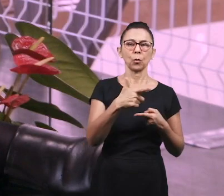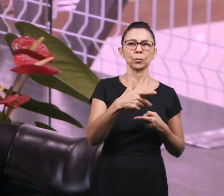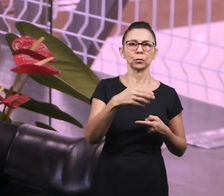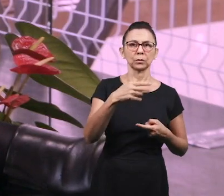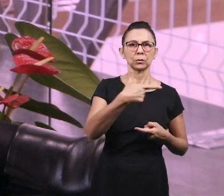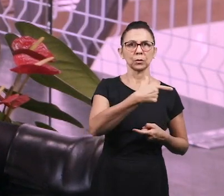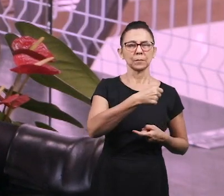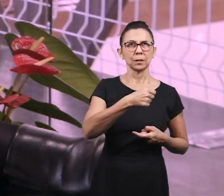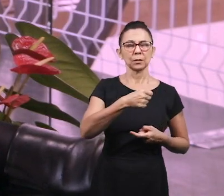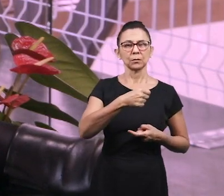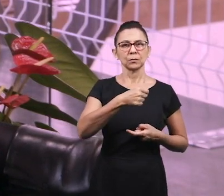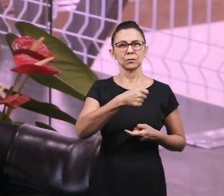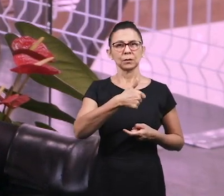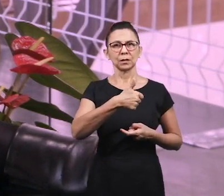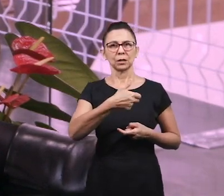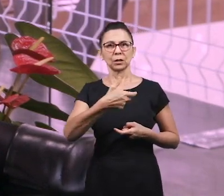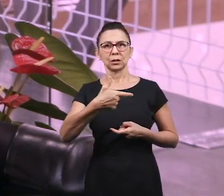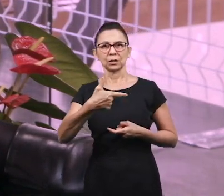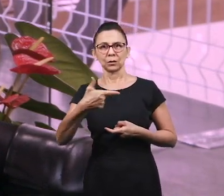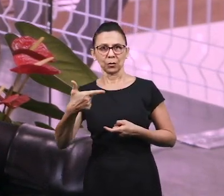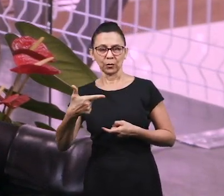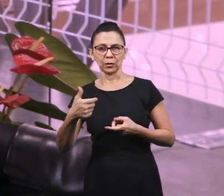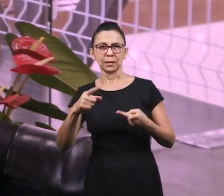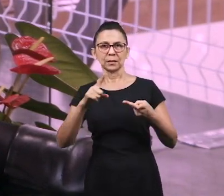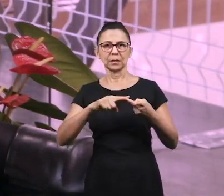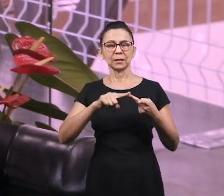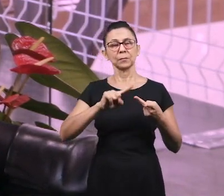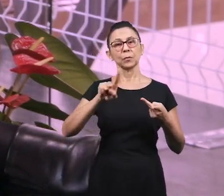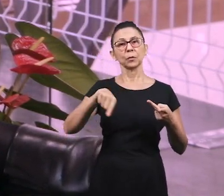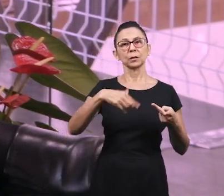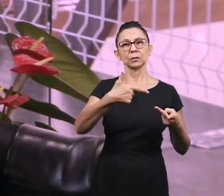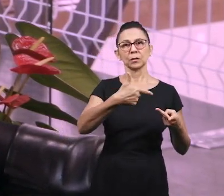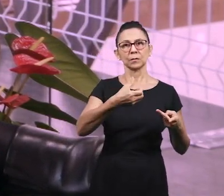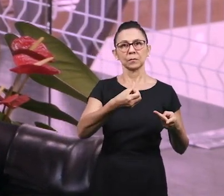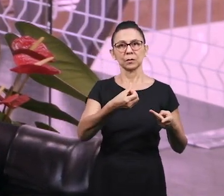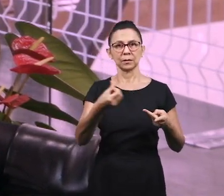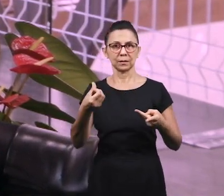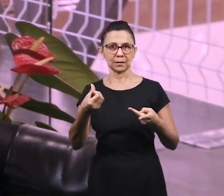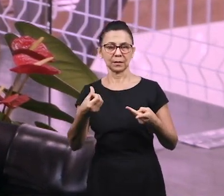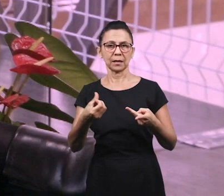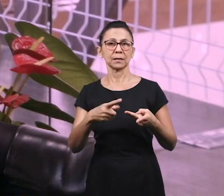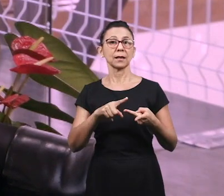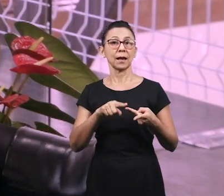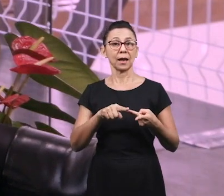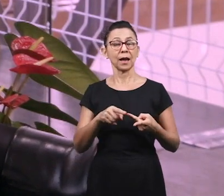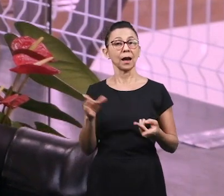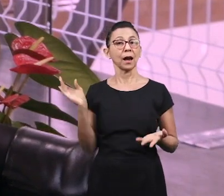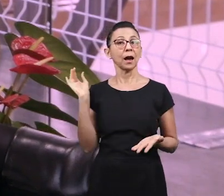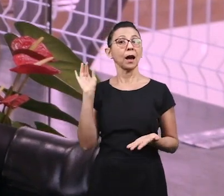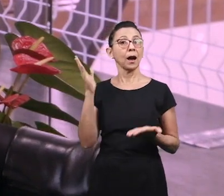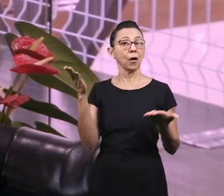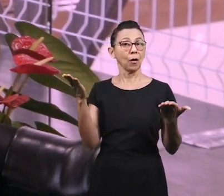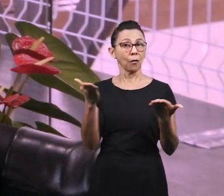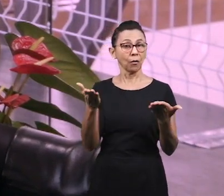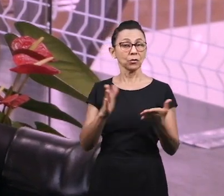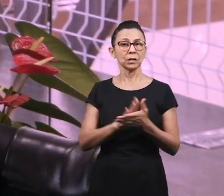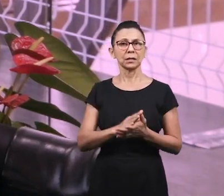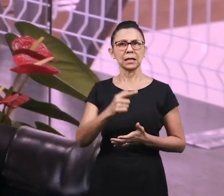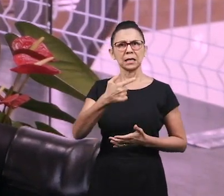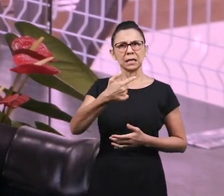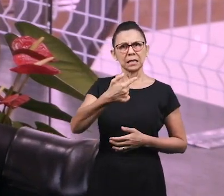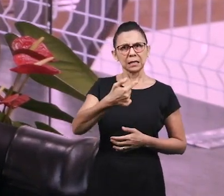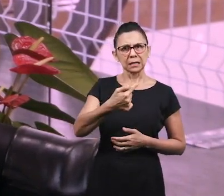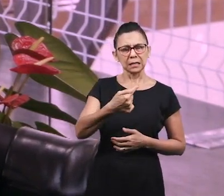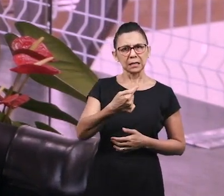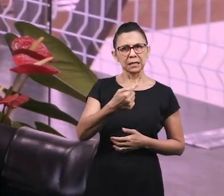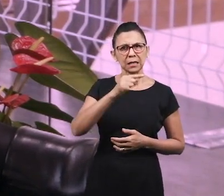L'endroit, la propriété a été achetée en deux étapes, d'abord en 2002 et après en 2006. Actuellement, avec une aire totale